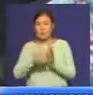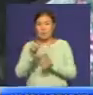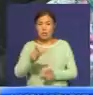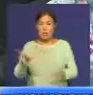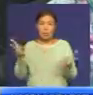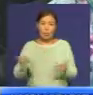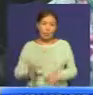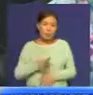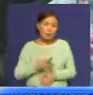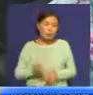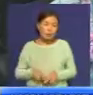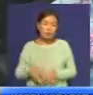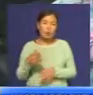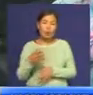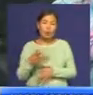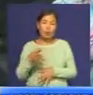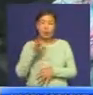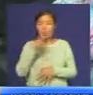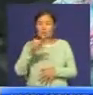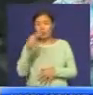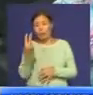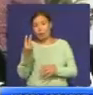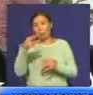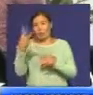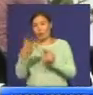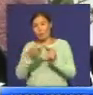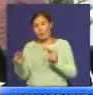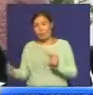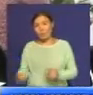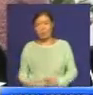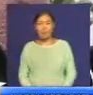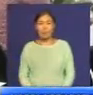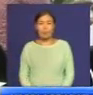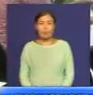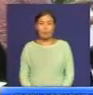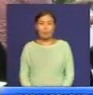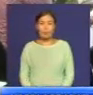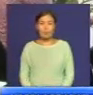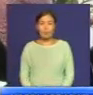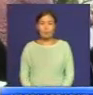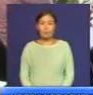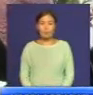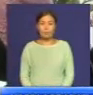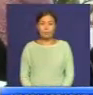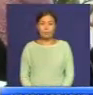болған. Қыршын кеткендердің орташа жасы 22-ден 35-ке дейін. Айсар Айтман, Фархат Шаткам, Каспи Ақпарат.